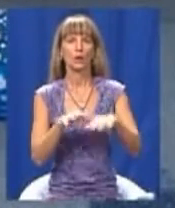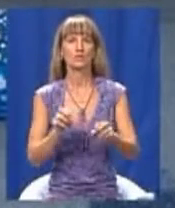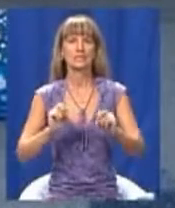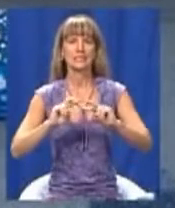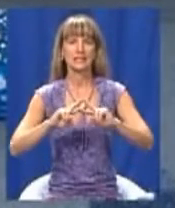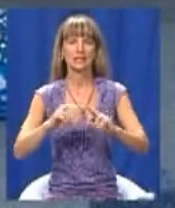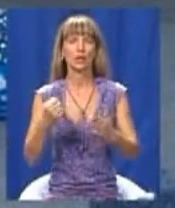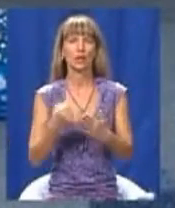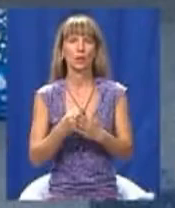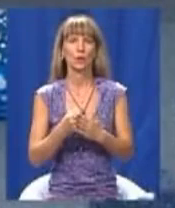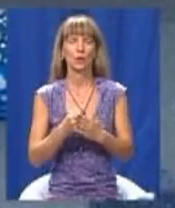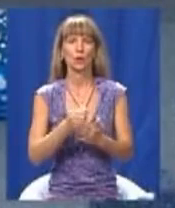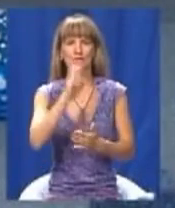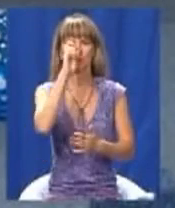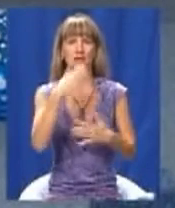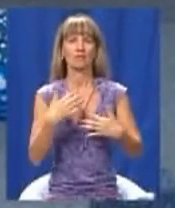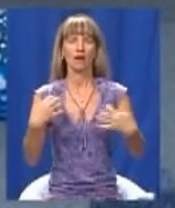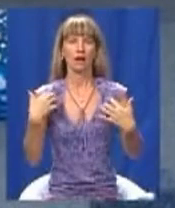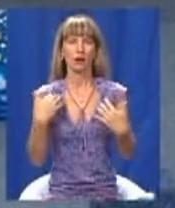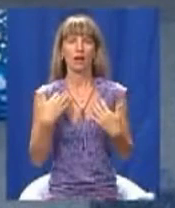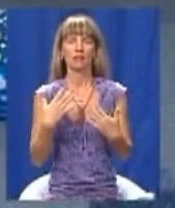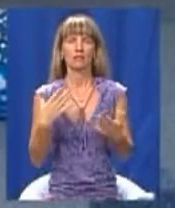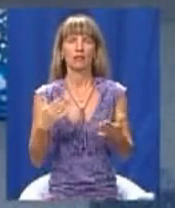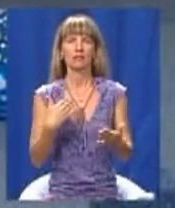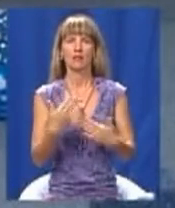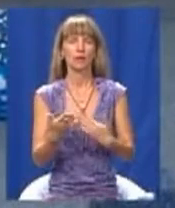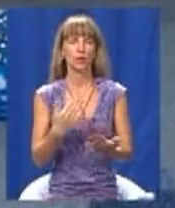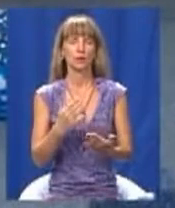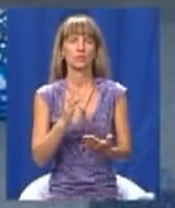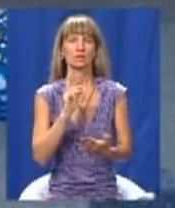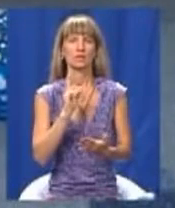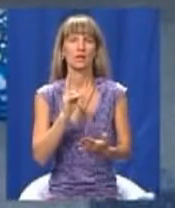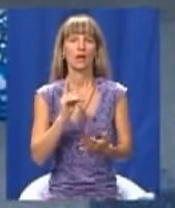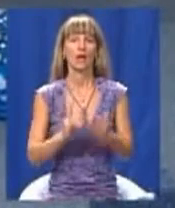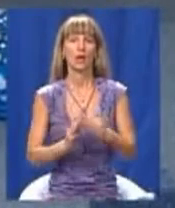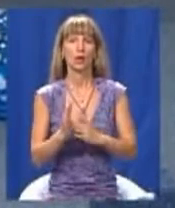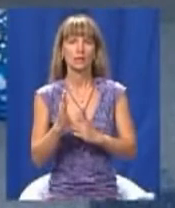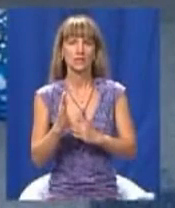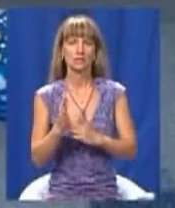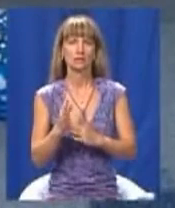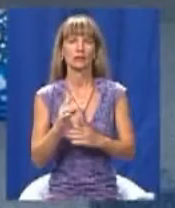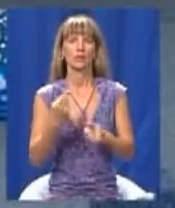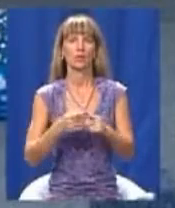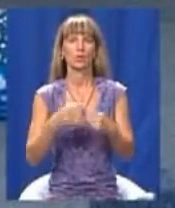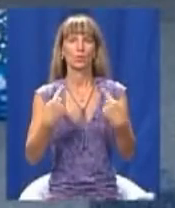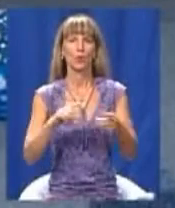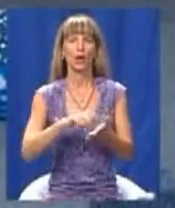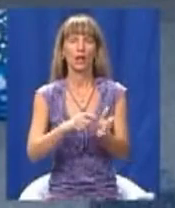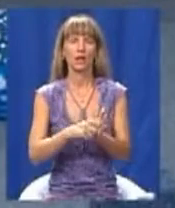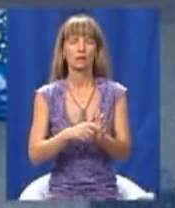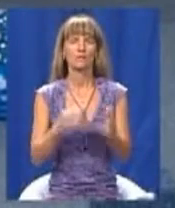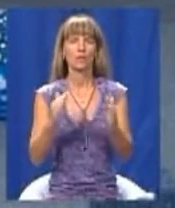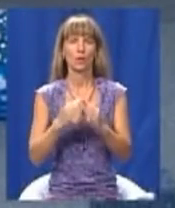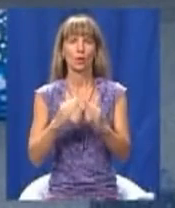не належать рослини, тому не путайте їх обов'язково, тому що рослини – то рослини, а тварини – то тварини. У побуті під словом «тварини»